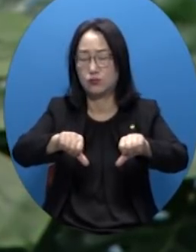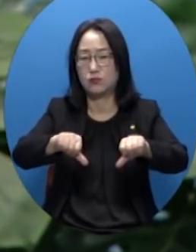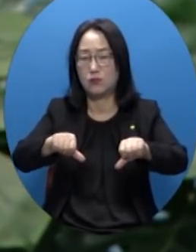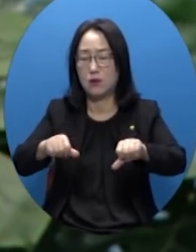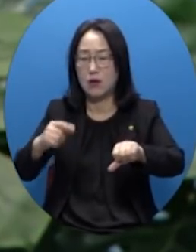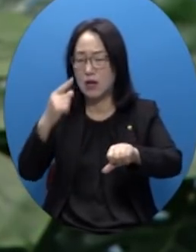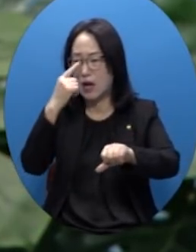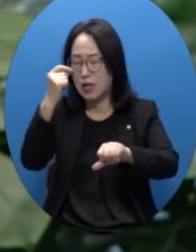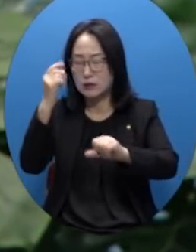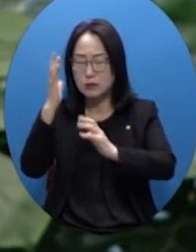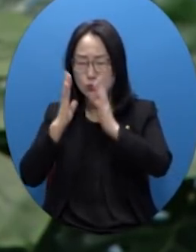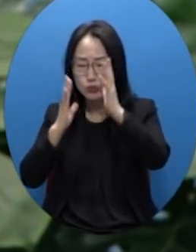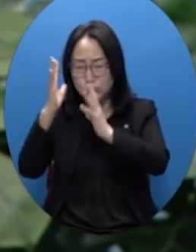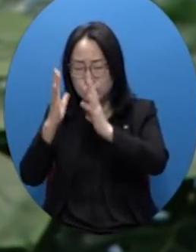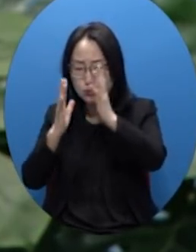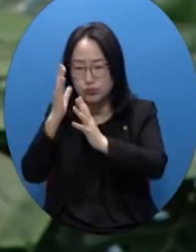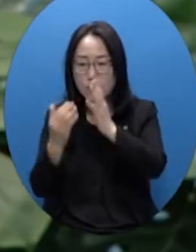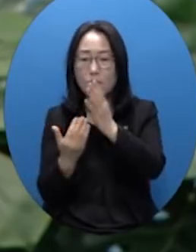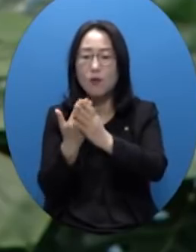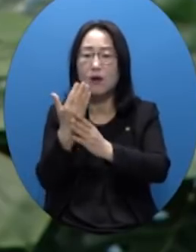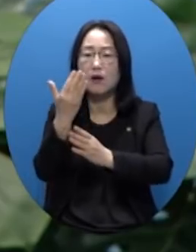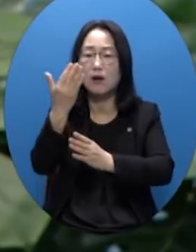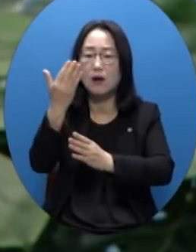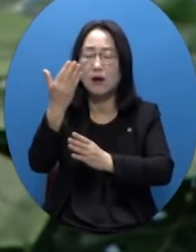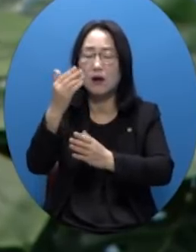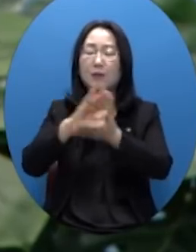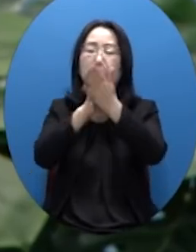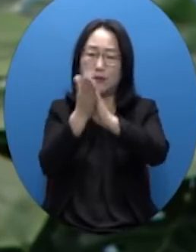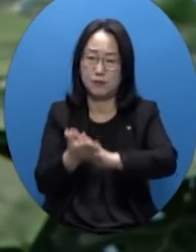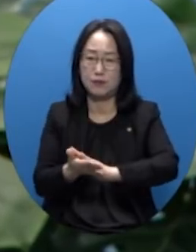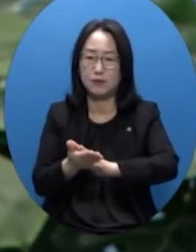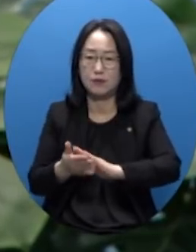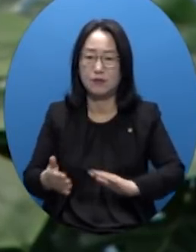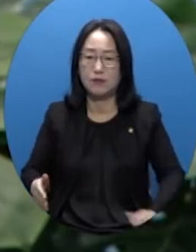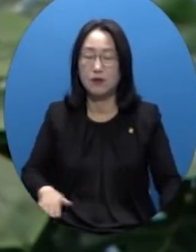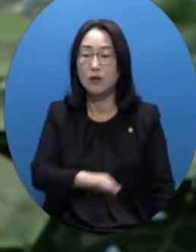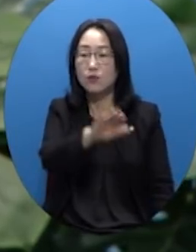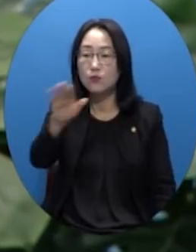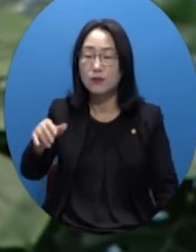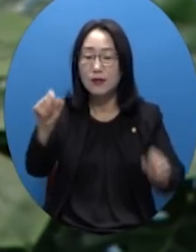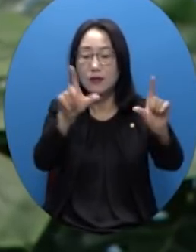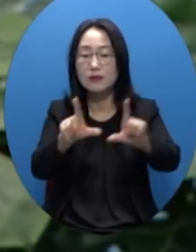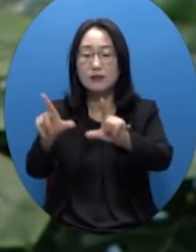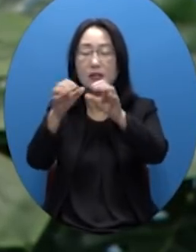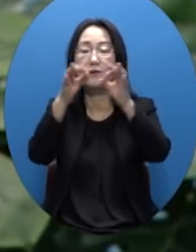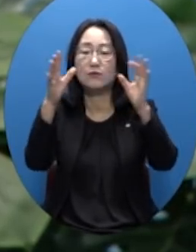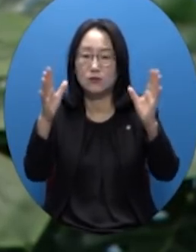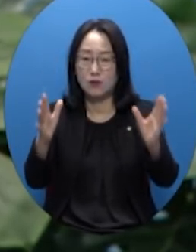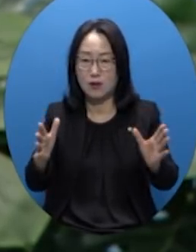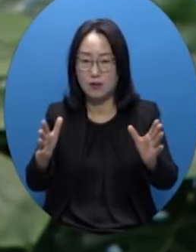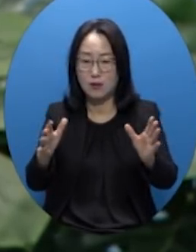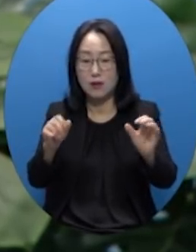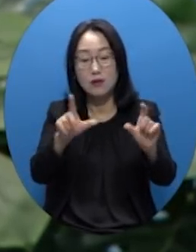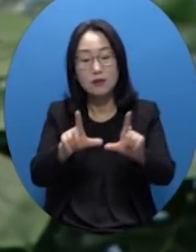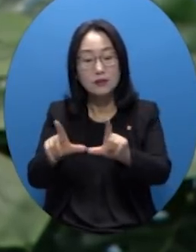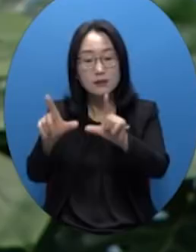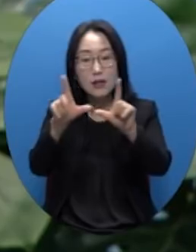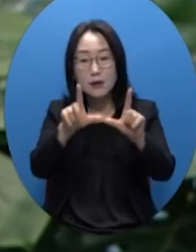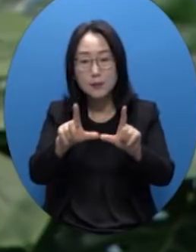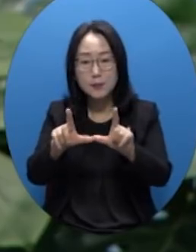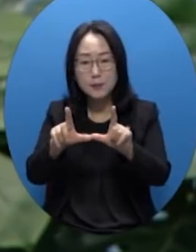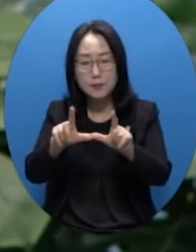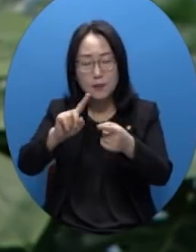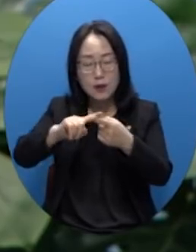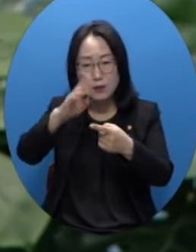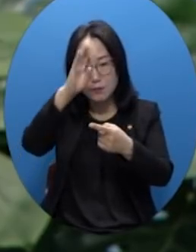내는 저주 환경으로 바뀌고 말았습니다 우리가 사람 동안 우리 삶을 경결 기하고